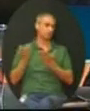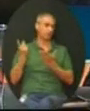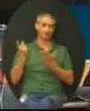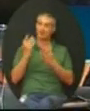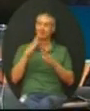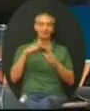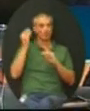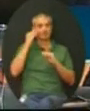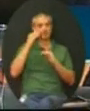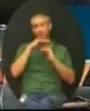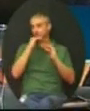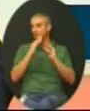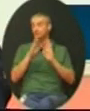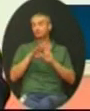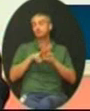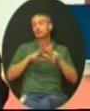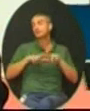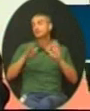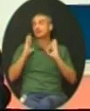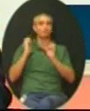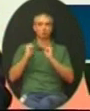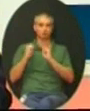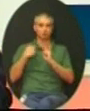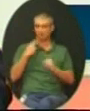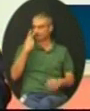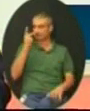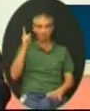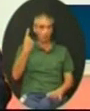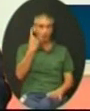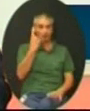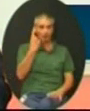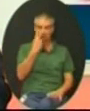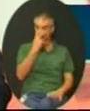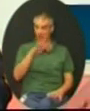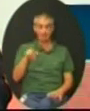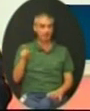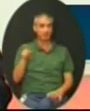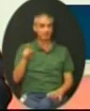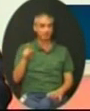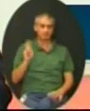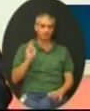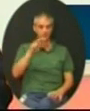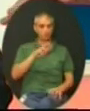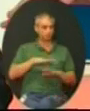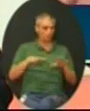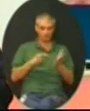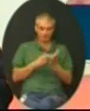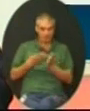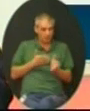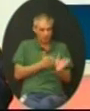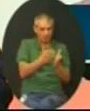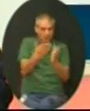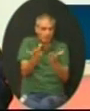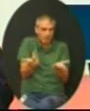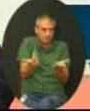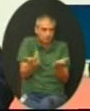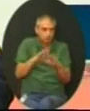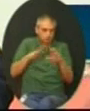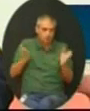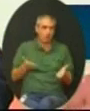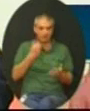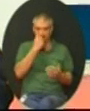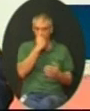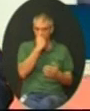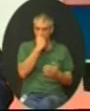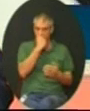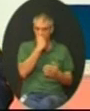בתת תנאים. אני יכול לומר רק מביקור אחד שעשיתי שם, אתה רואה ילדים שמדלגים על שולחנות, כי אין מקום למעברים בין השולחנות, פשוט